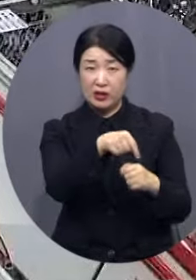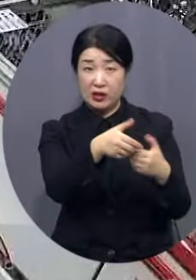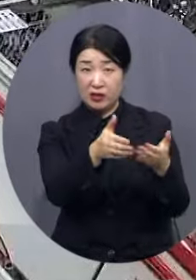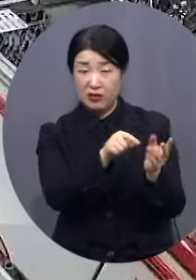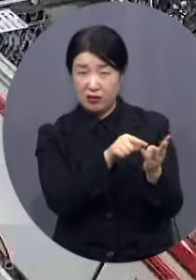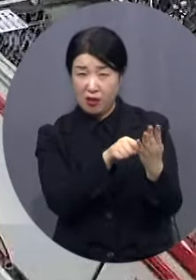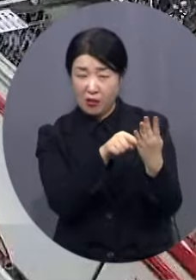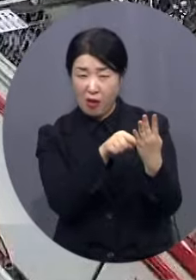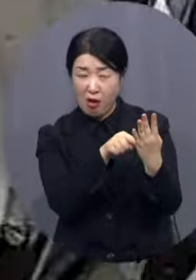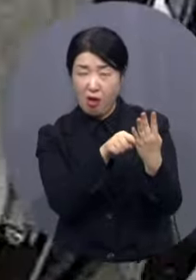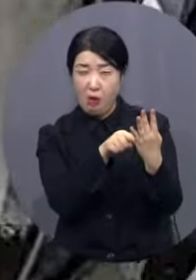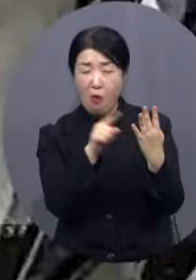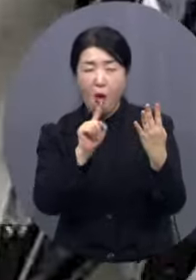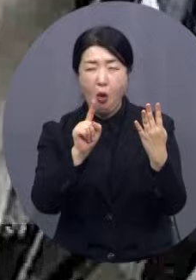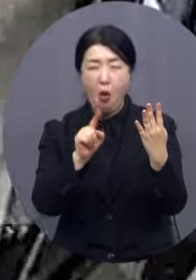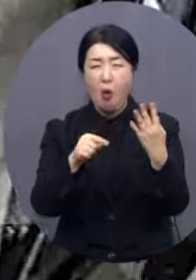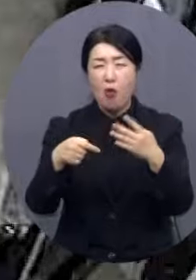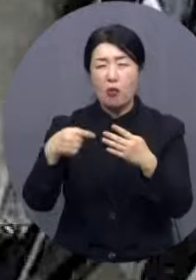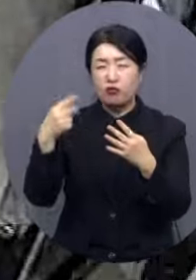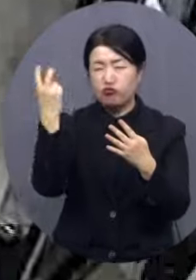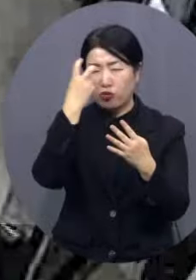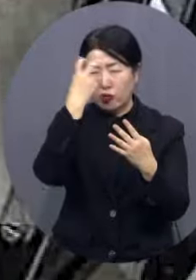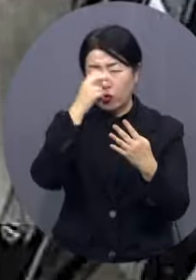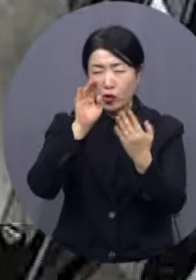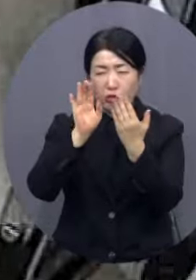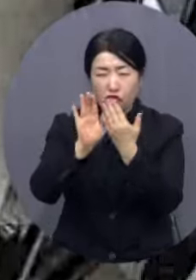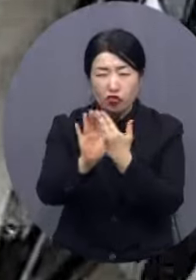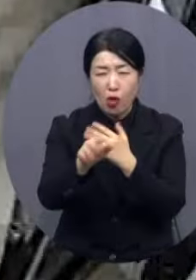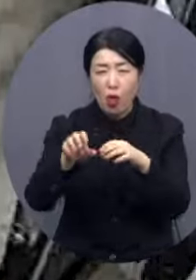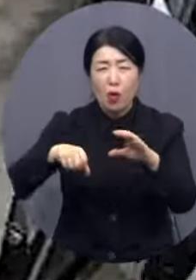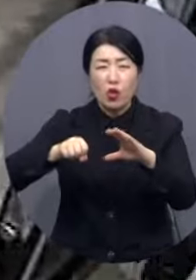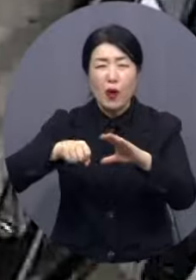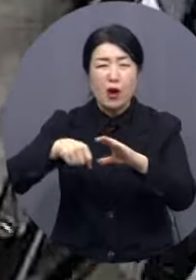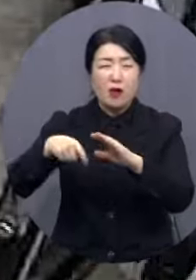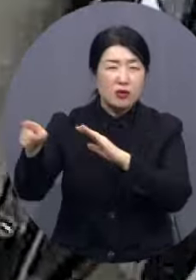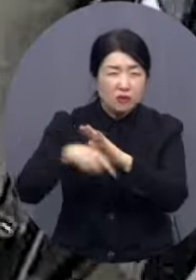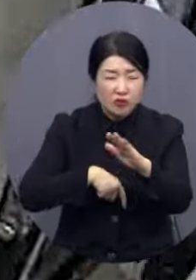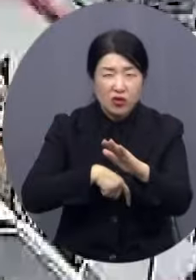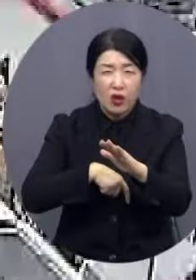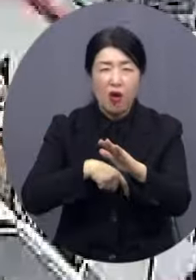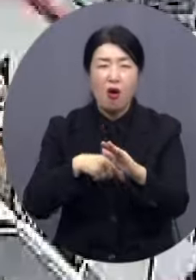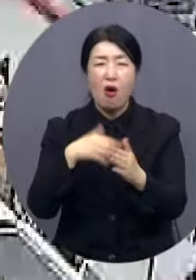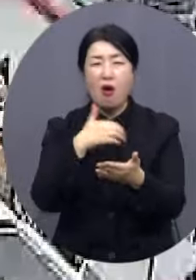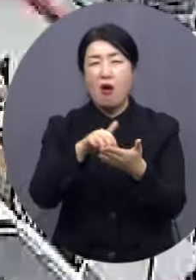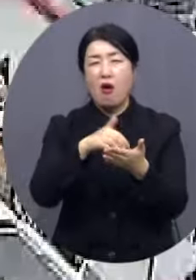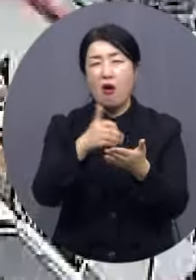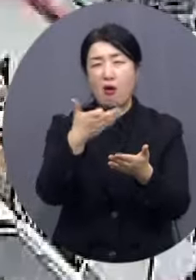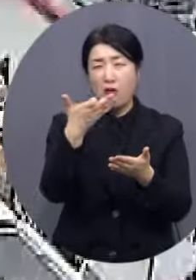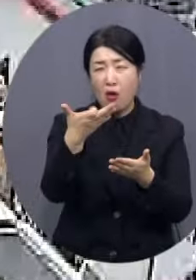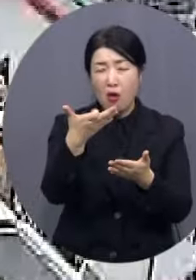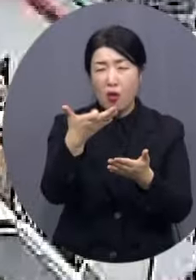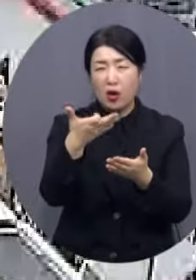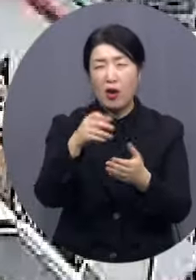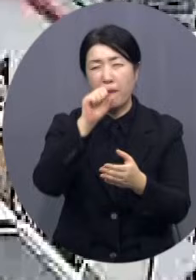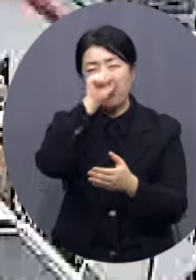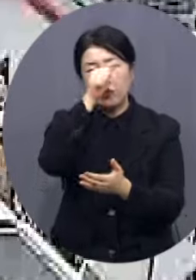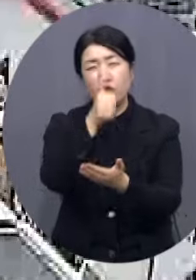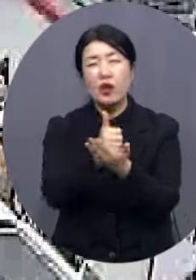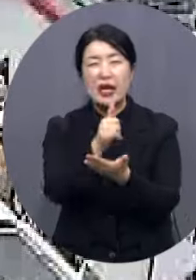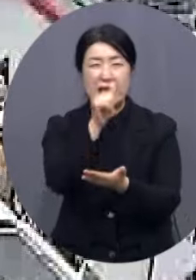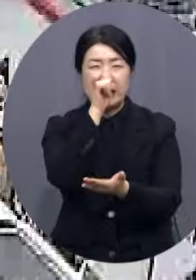설연휴 절도 혐의로 경찰 조사를 받은 이후에도 오토바이를 훔쳐 타는 등 모두여 업체의 범죄를